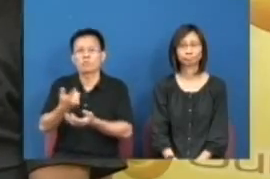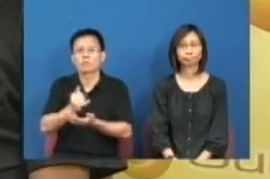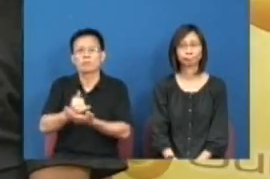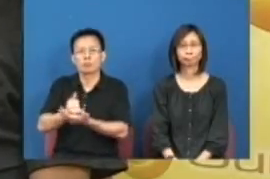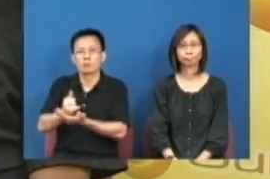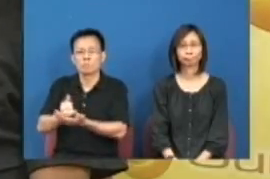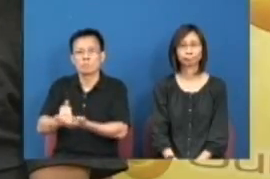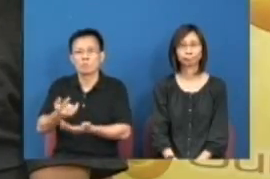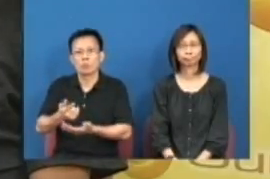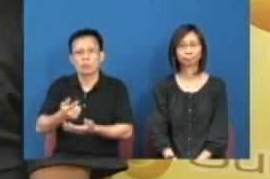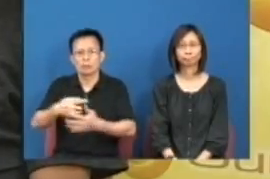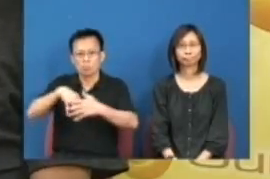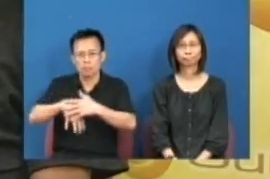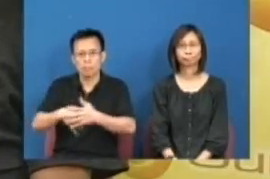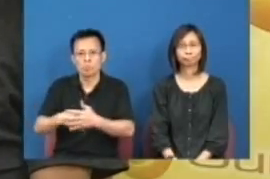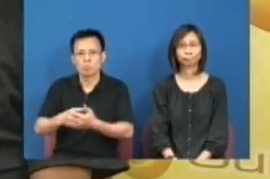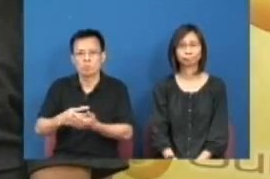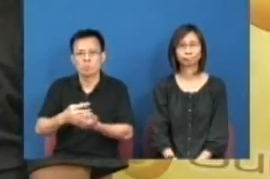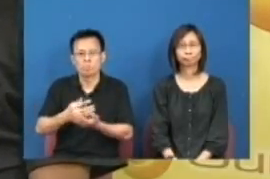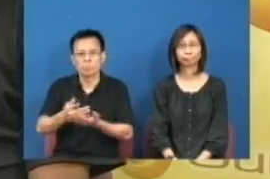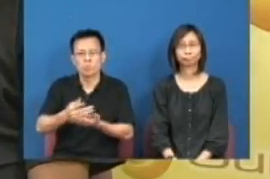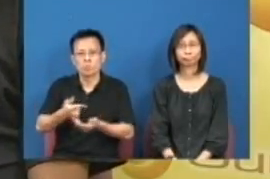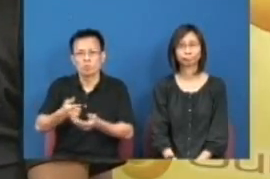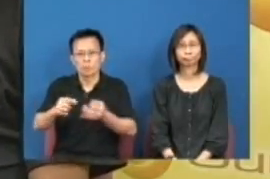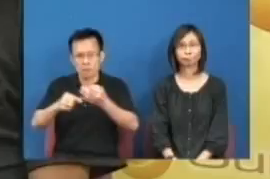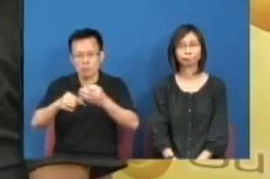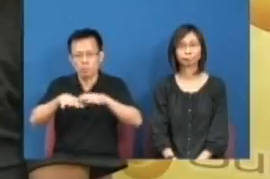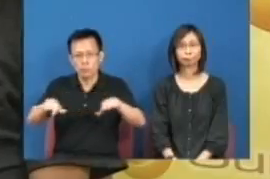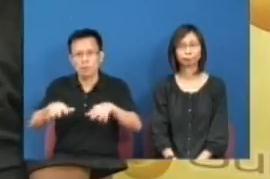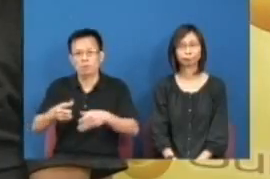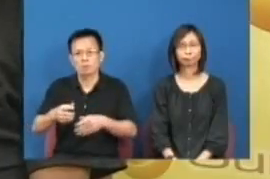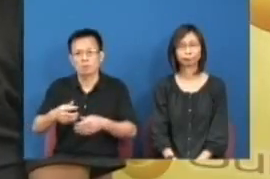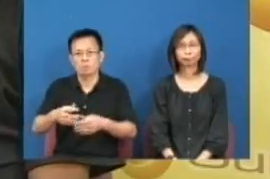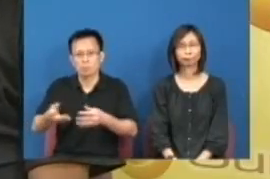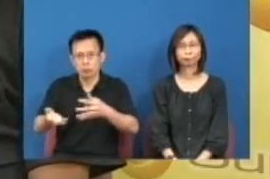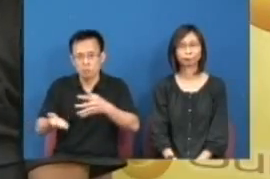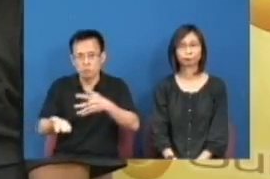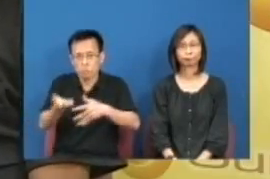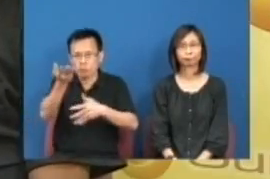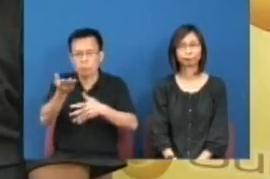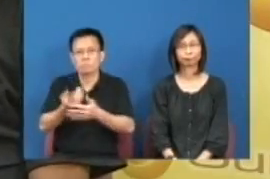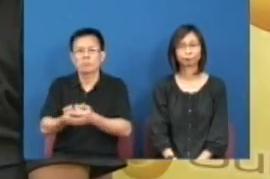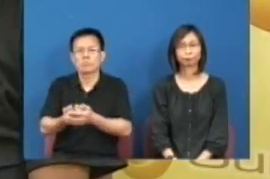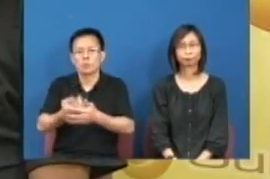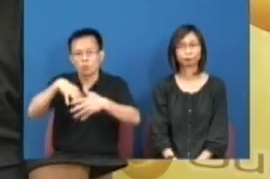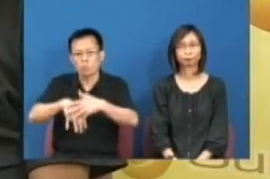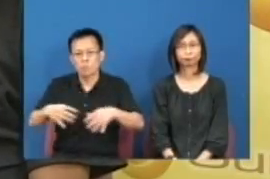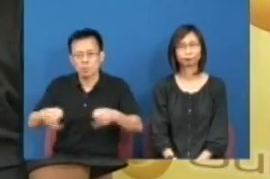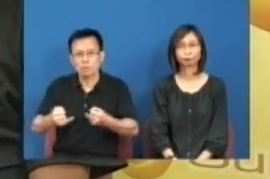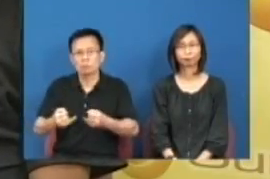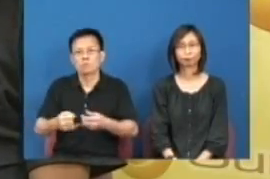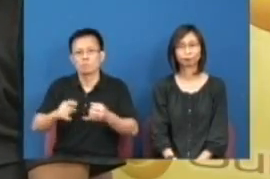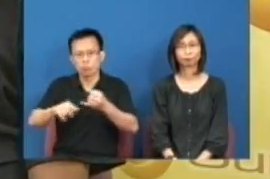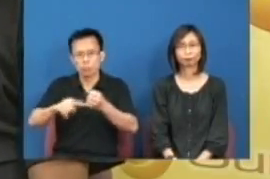嘅分權裏邊都能夠獨佔鰲頭啦，即係將習近平壓下來。所以其實這些這樣的鬥爭其實最後來說是什麼